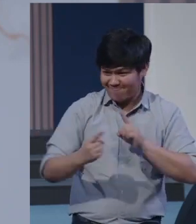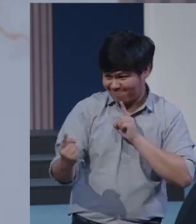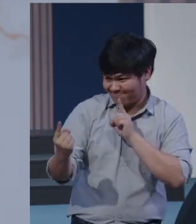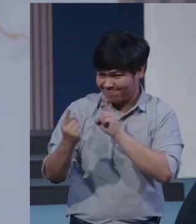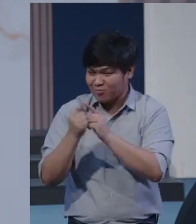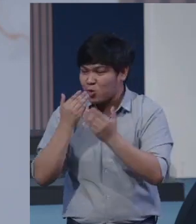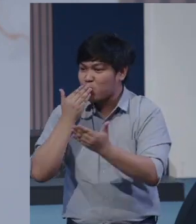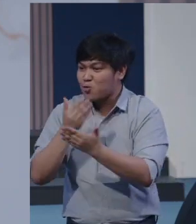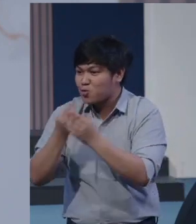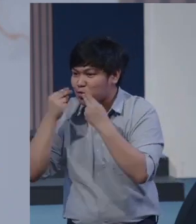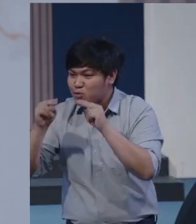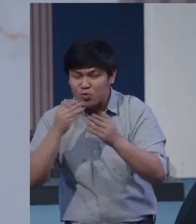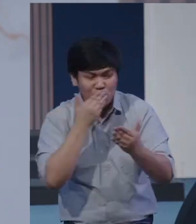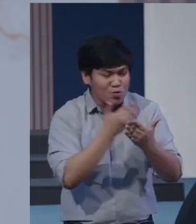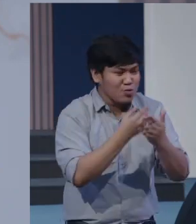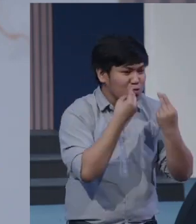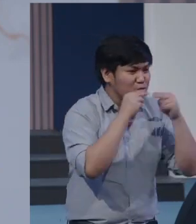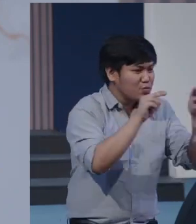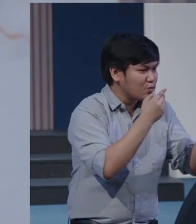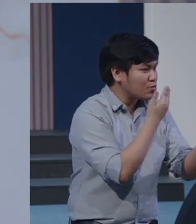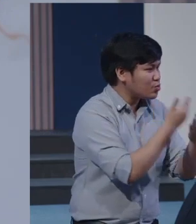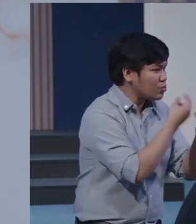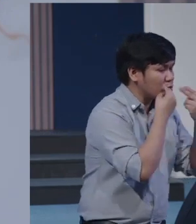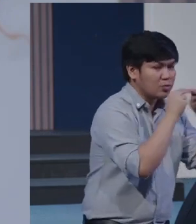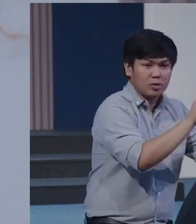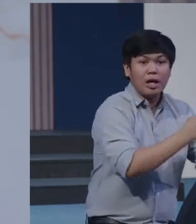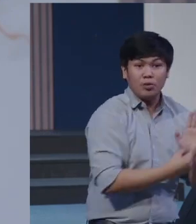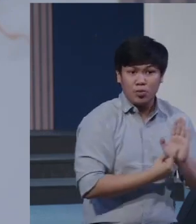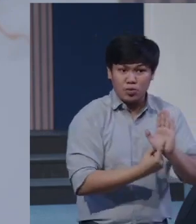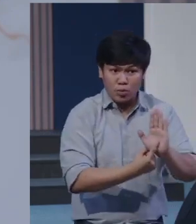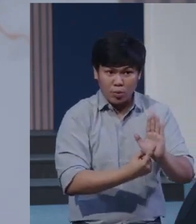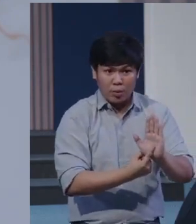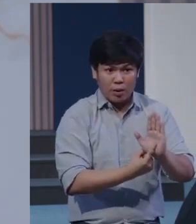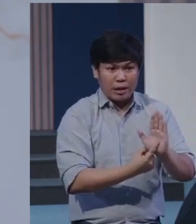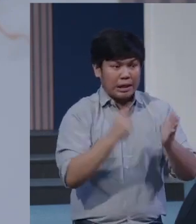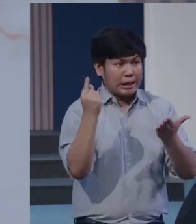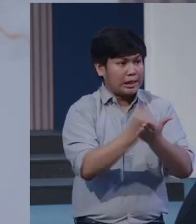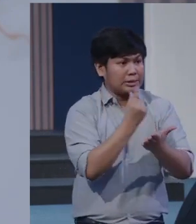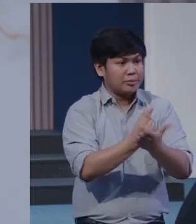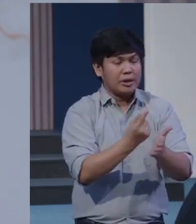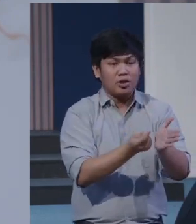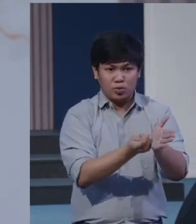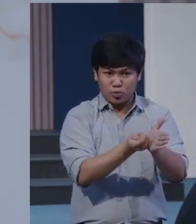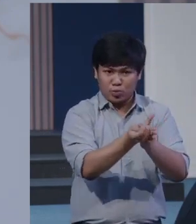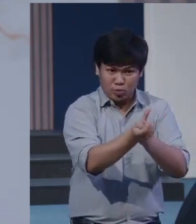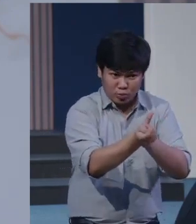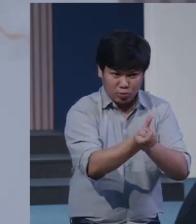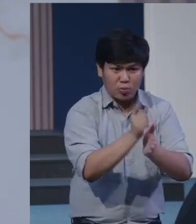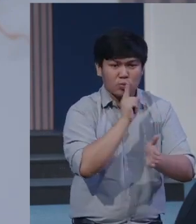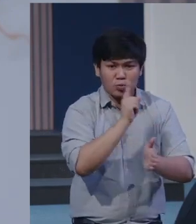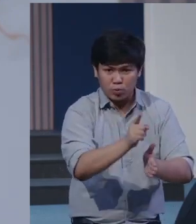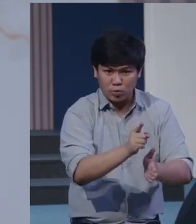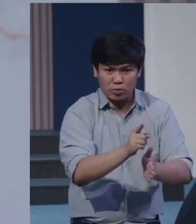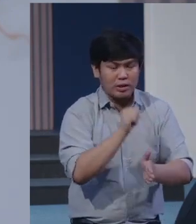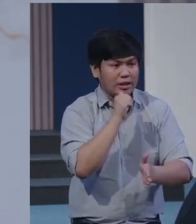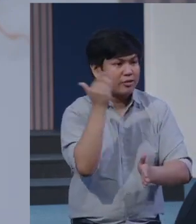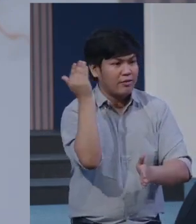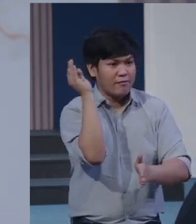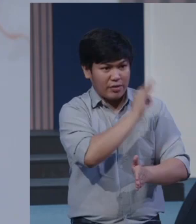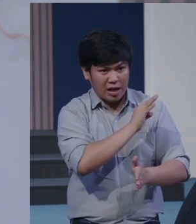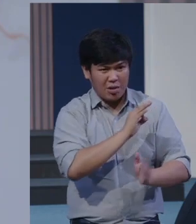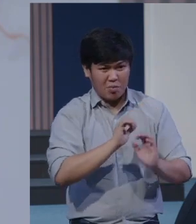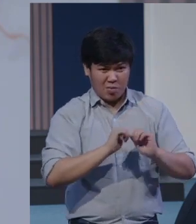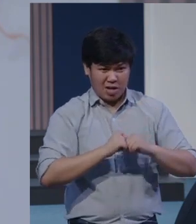ito ang katotohanan na kung sila ay mananalig kay hesus sila ay maliligtas at